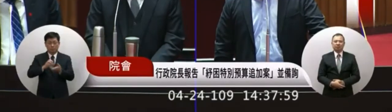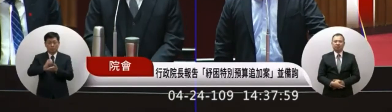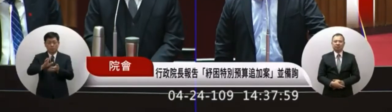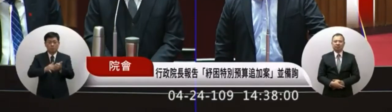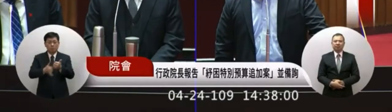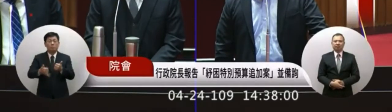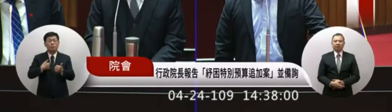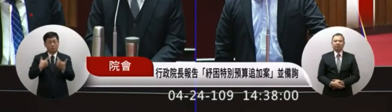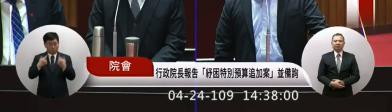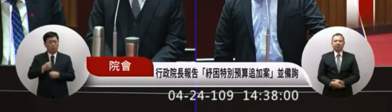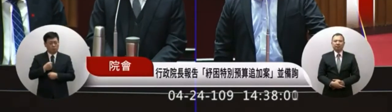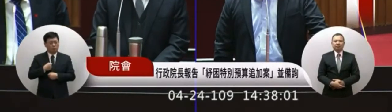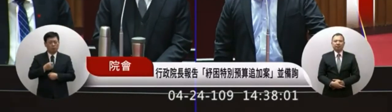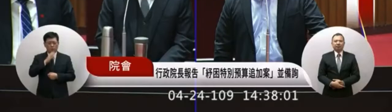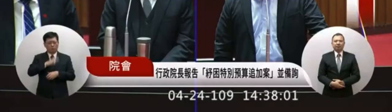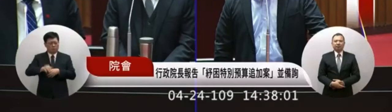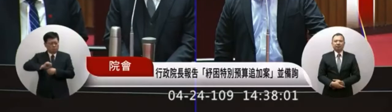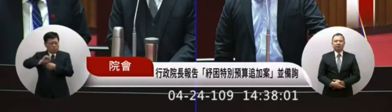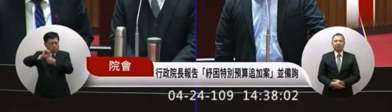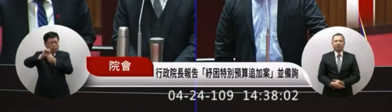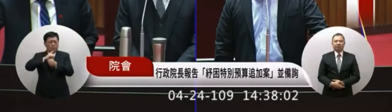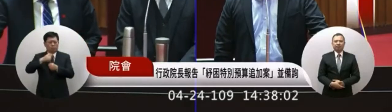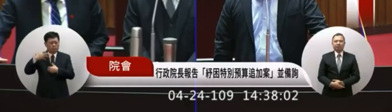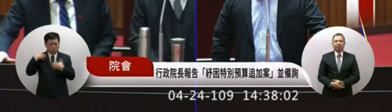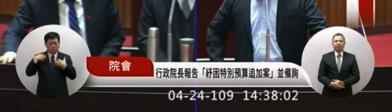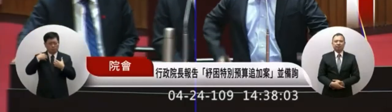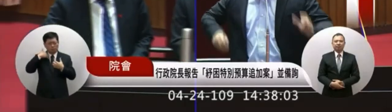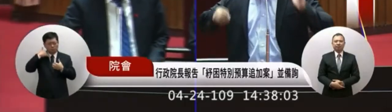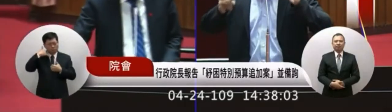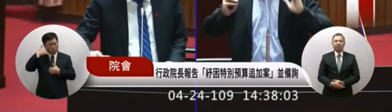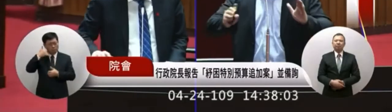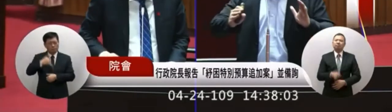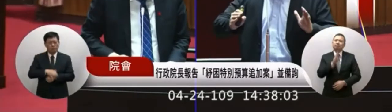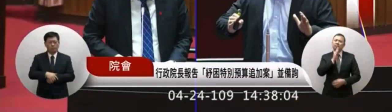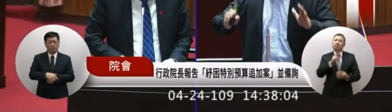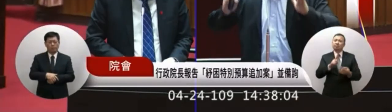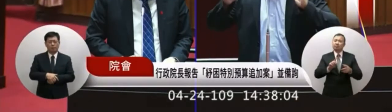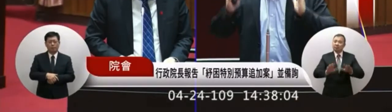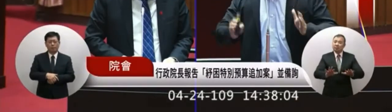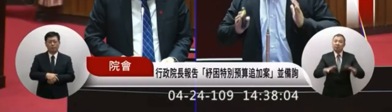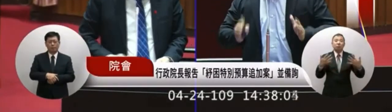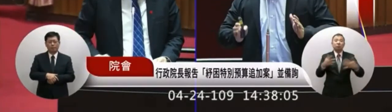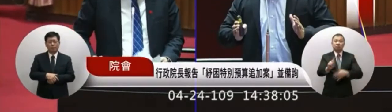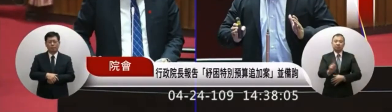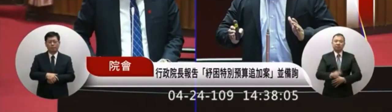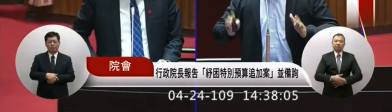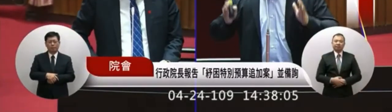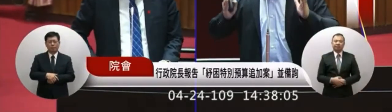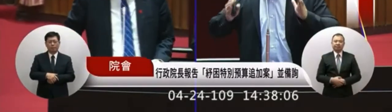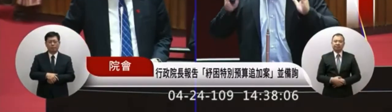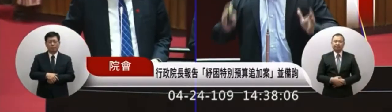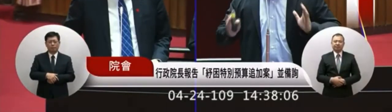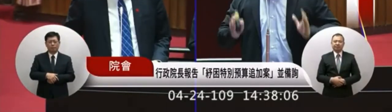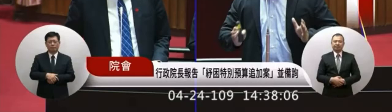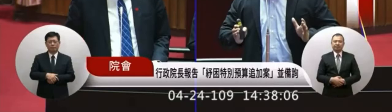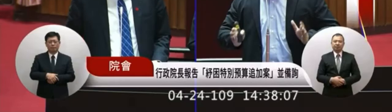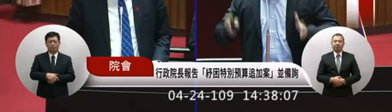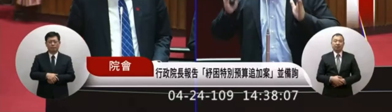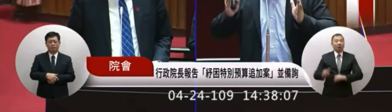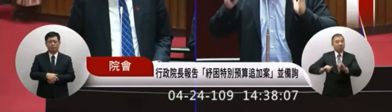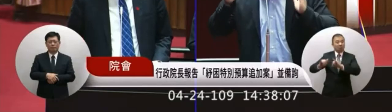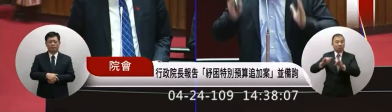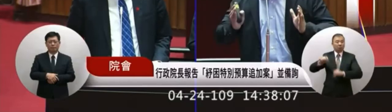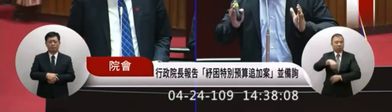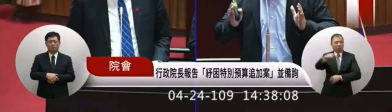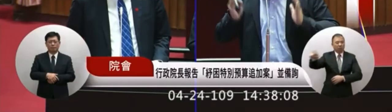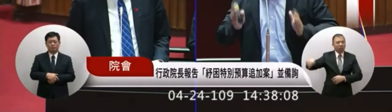告这部分，阮知影，但是阮尽量加人力加强了呢。 是啊，所以即马就是讲，到底是讲吼，咱买个民众讲，